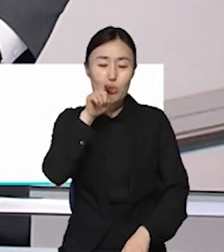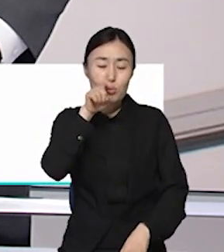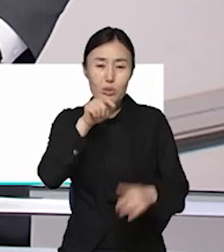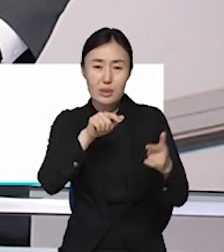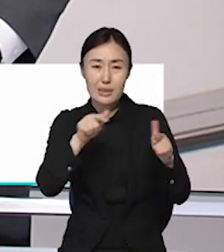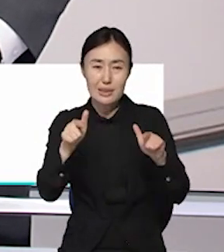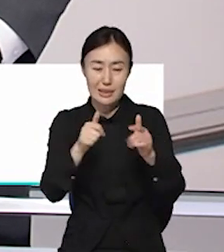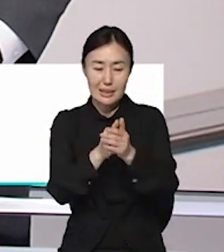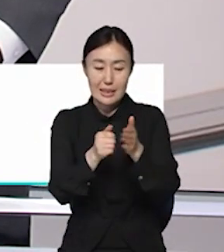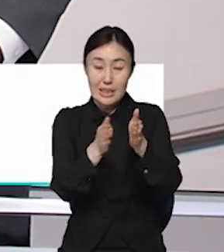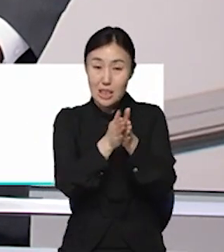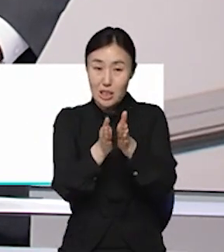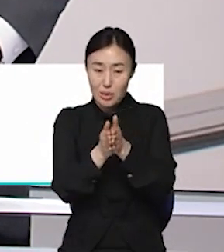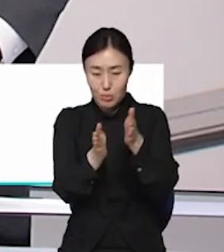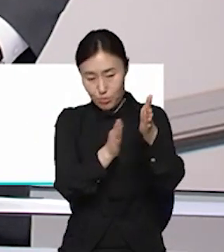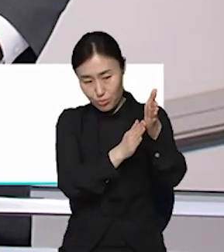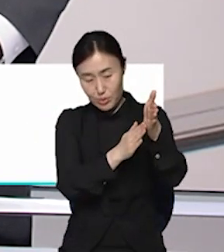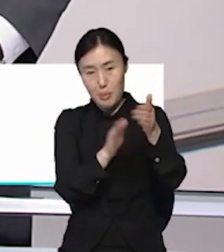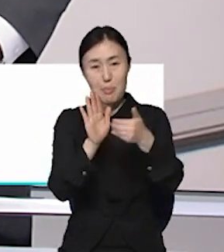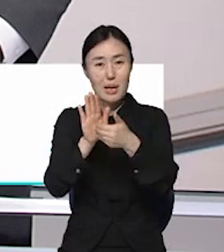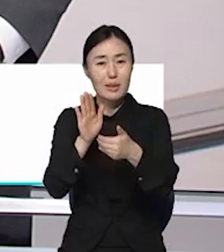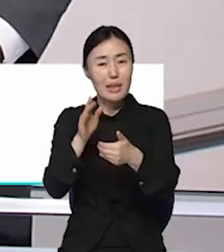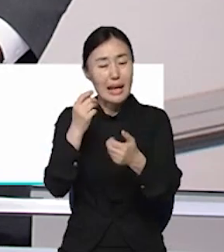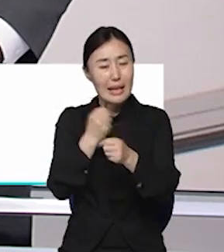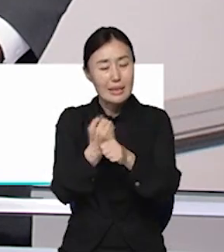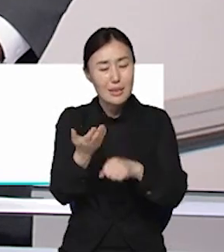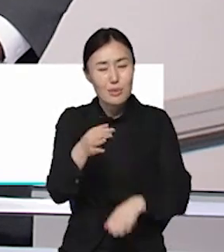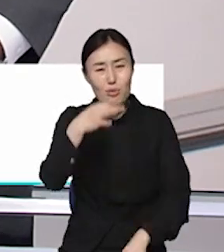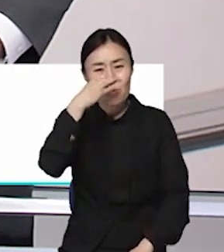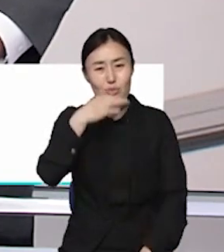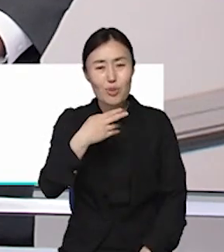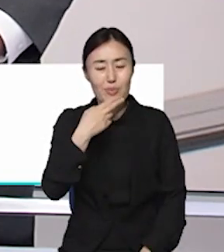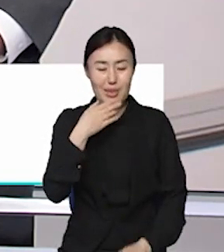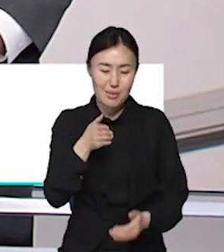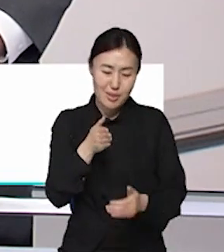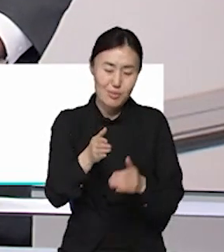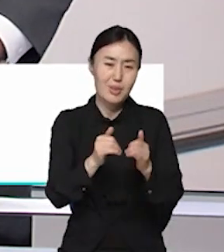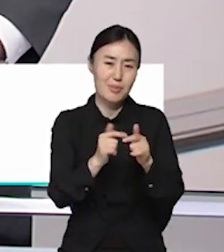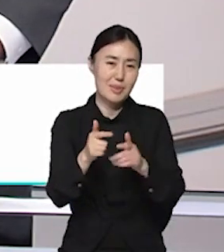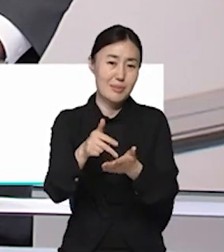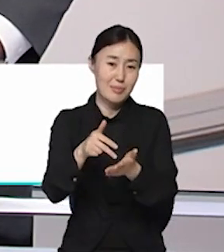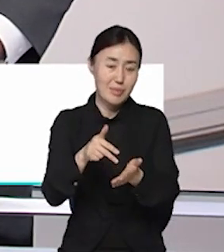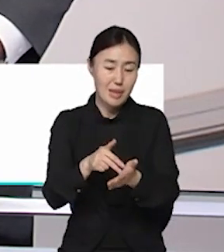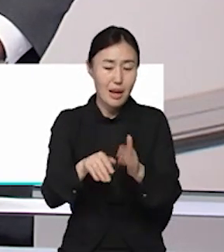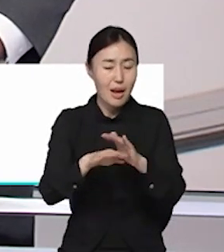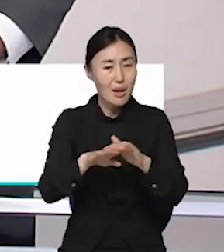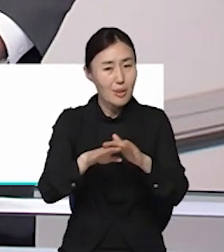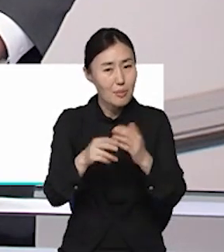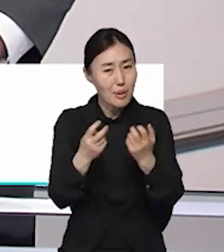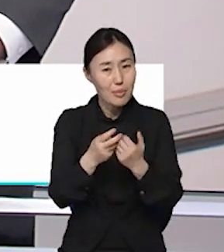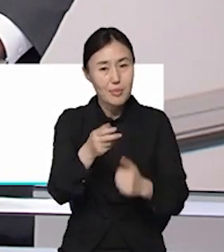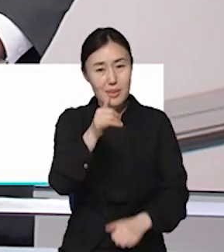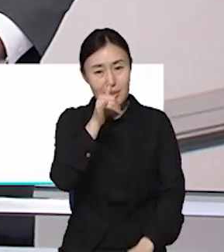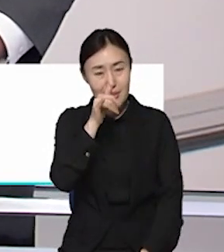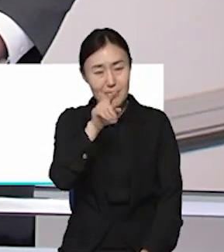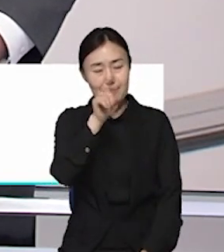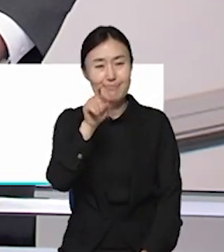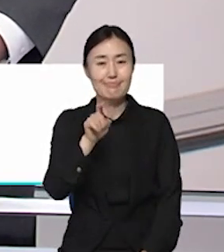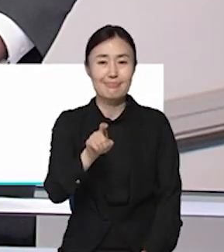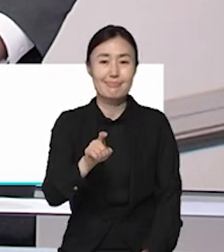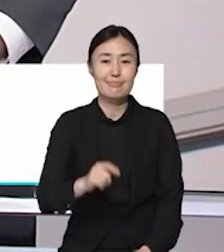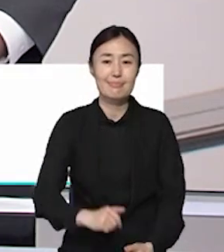스티커를 붙이는 대책이 주목받았지만 실효성이 없다는 게 전문가들의 입장입니다. 대책은 없는지 조윤정 기자가